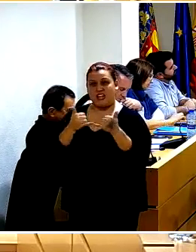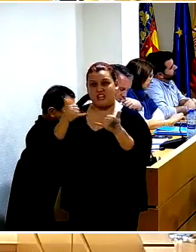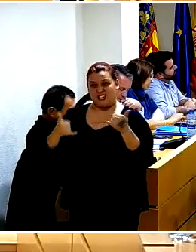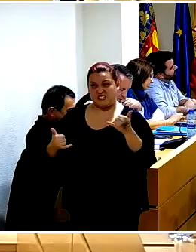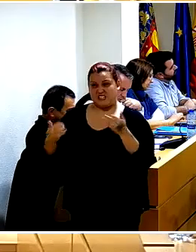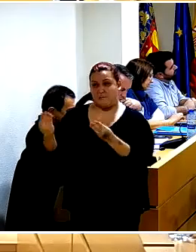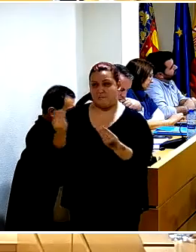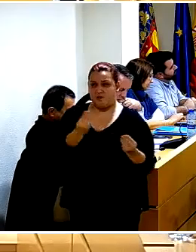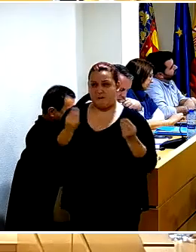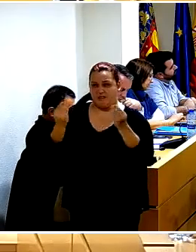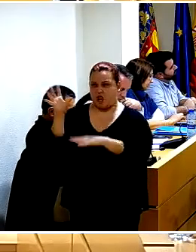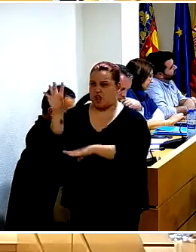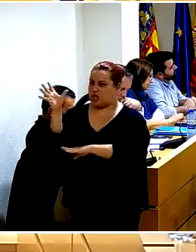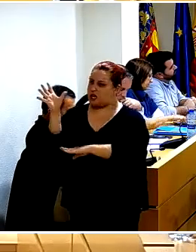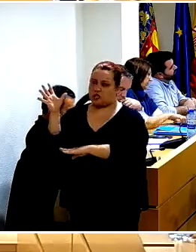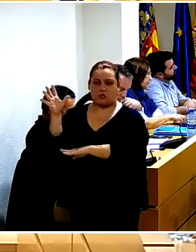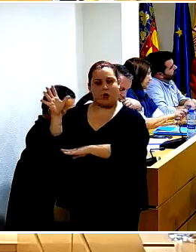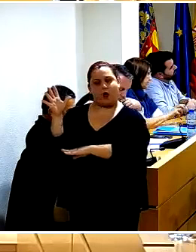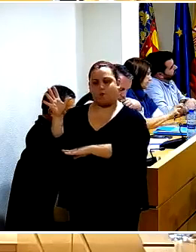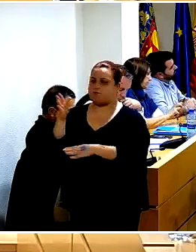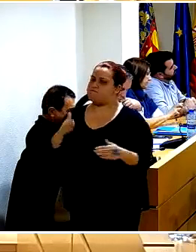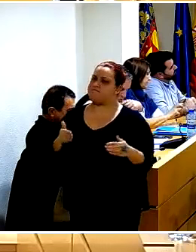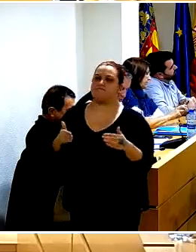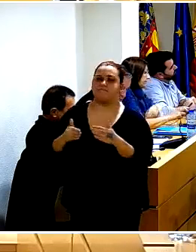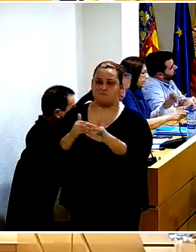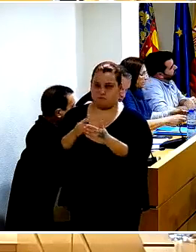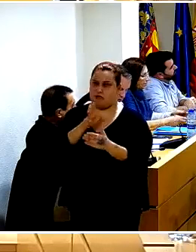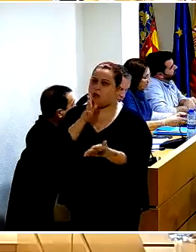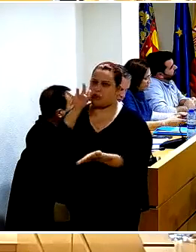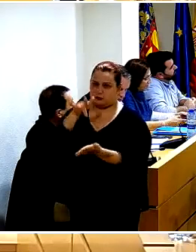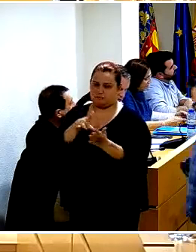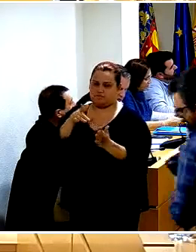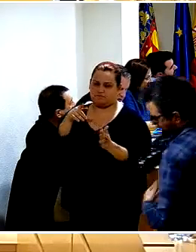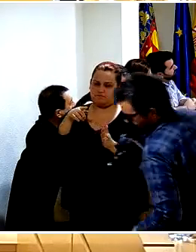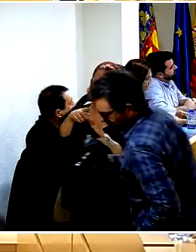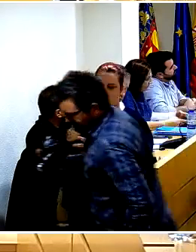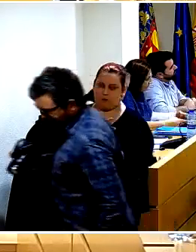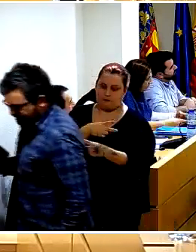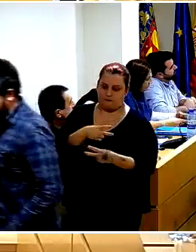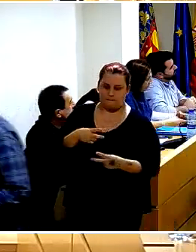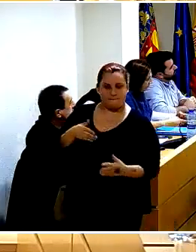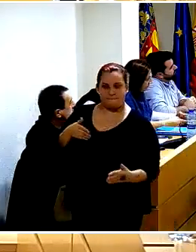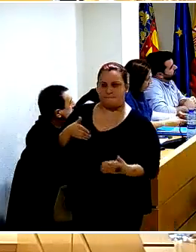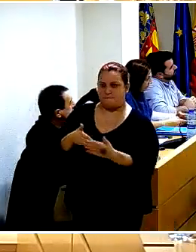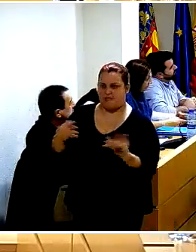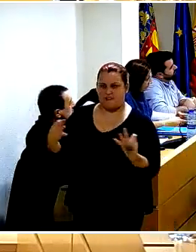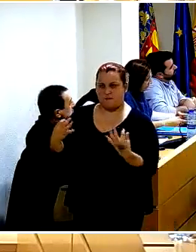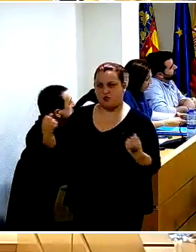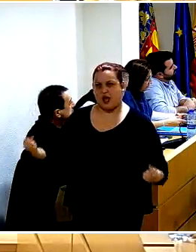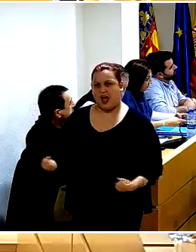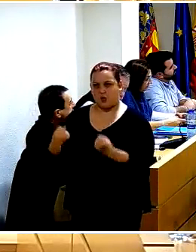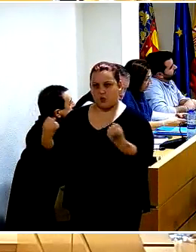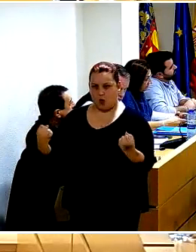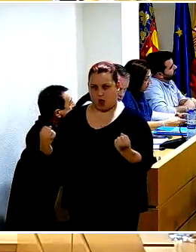climàtica que ens està assolint en este món, no? I n'hi ha que fer actuacions a nivell local. Dit tot